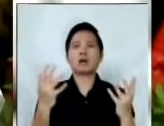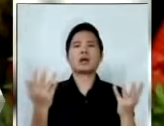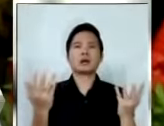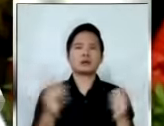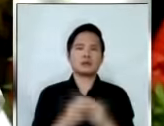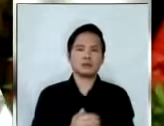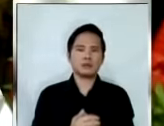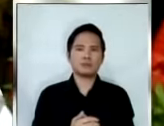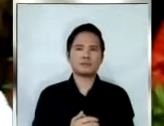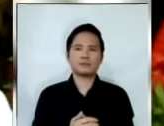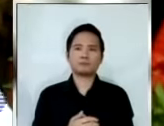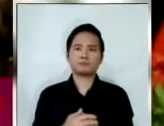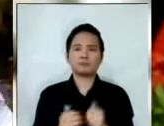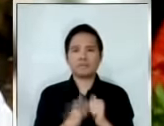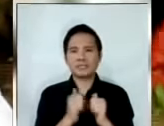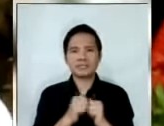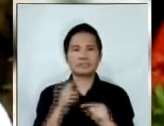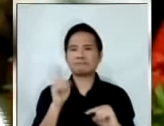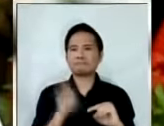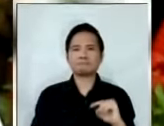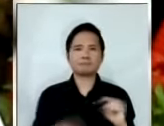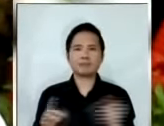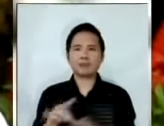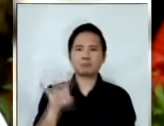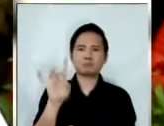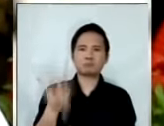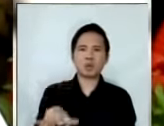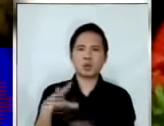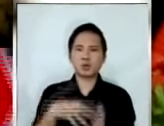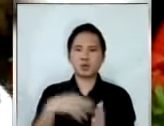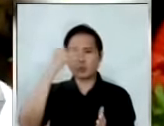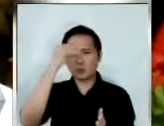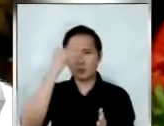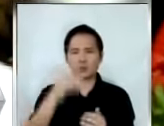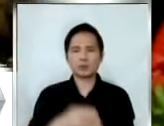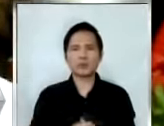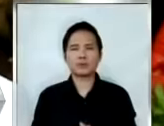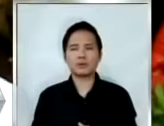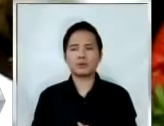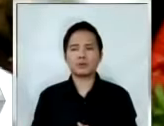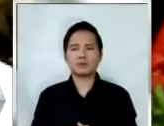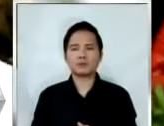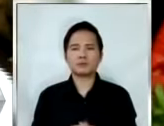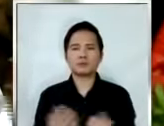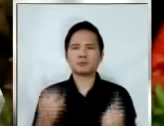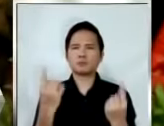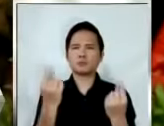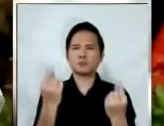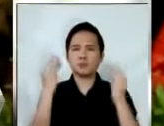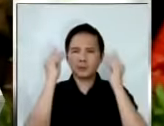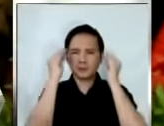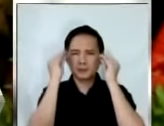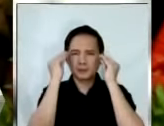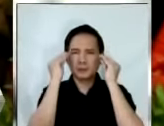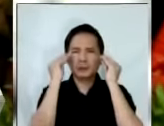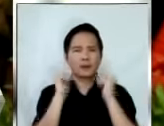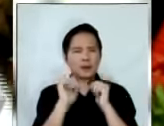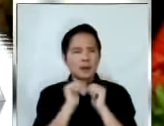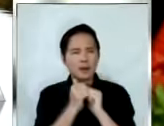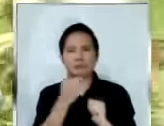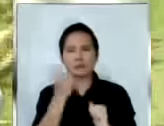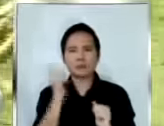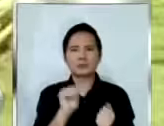ko namin. Kontento lang kami sa pambili namin ng bigas. E ano naman kung bibili pa kami ng mga gadget para makapag-aral ng mga